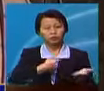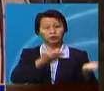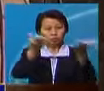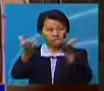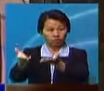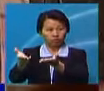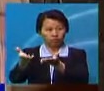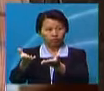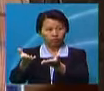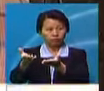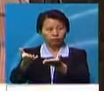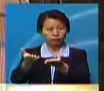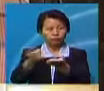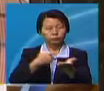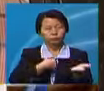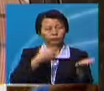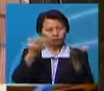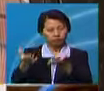pada